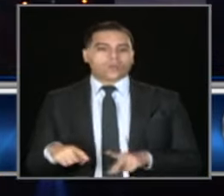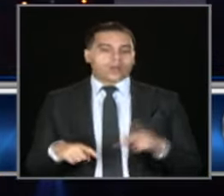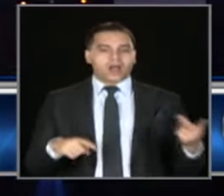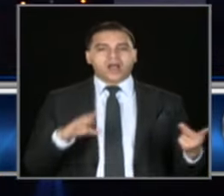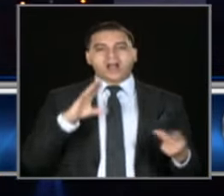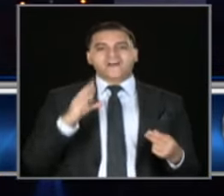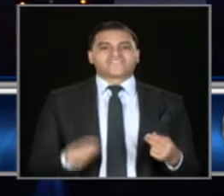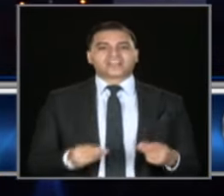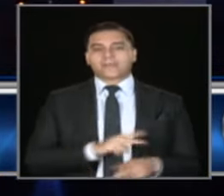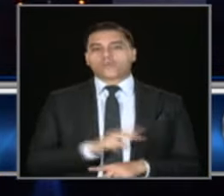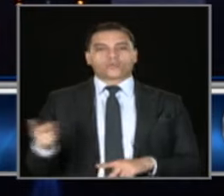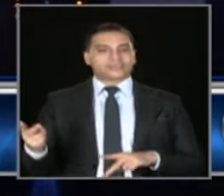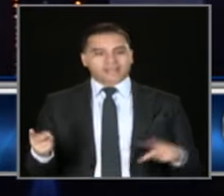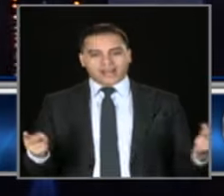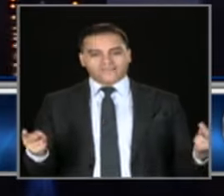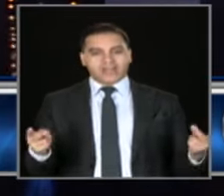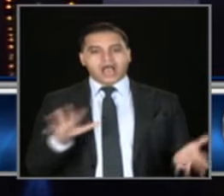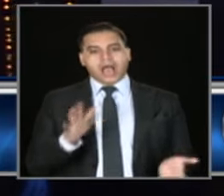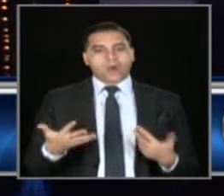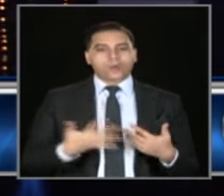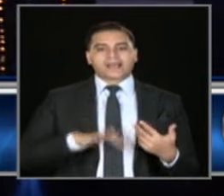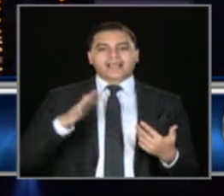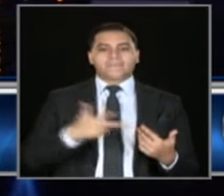أو جبل نيمبا